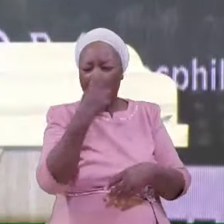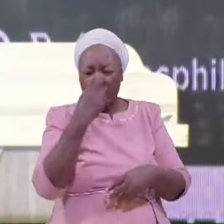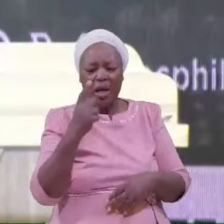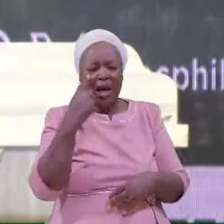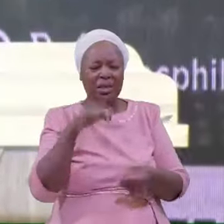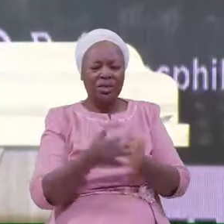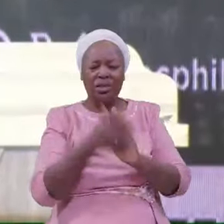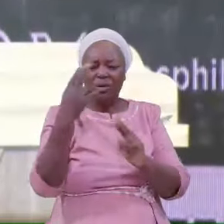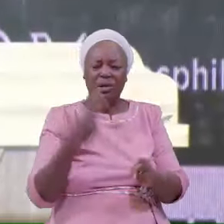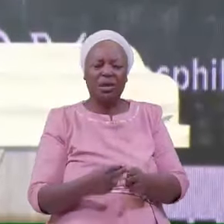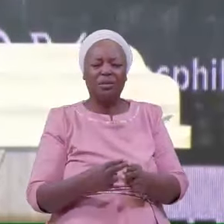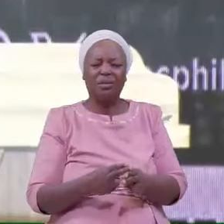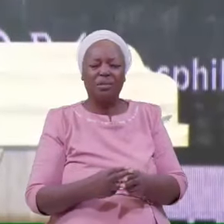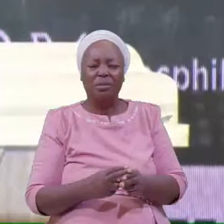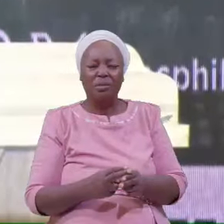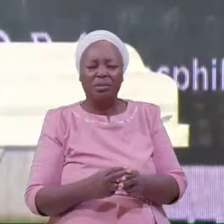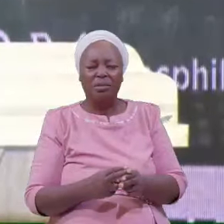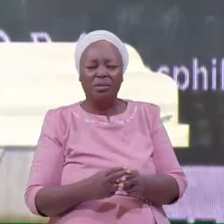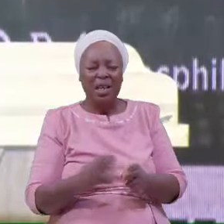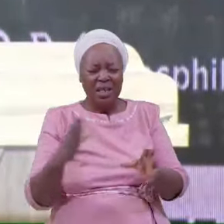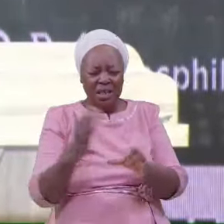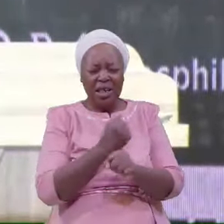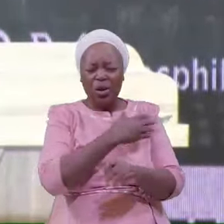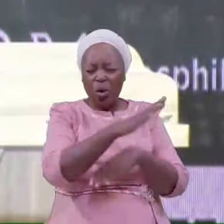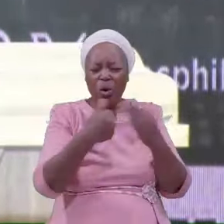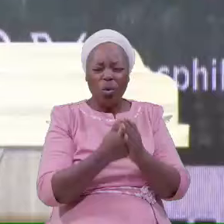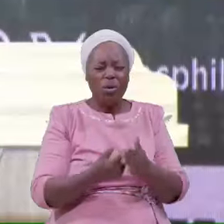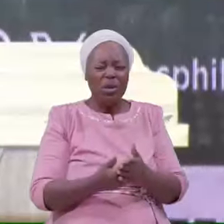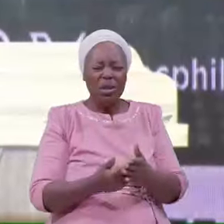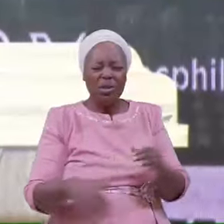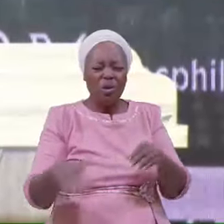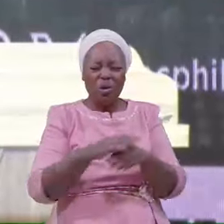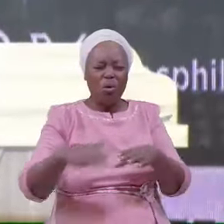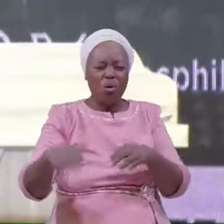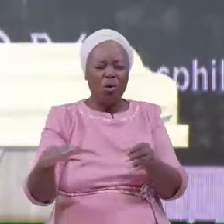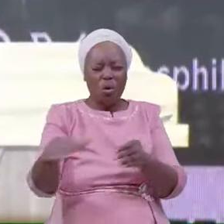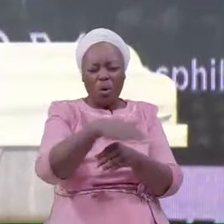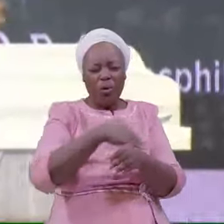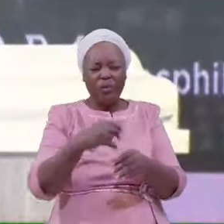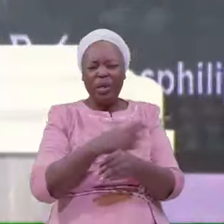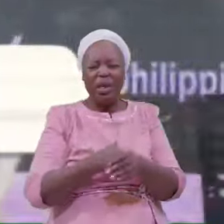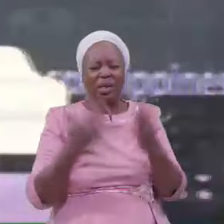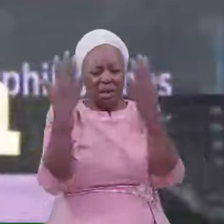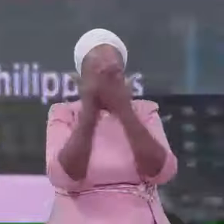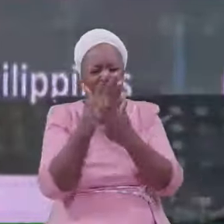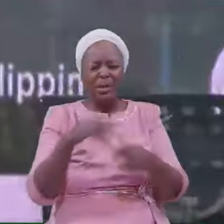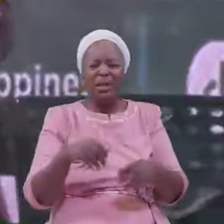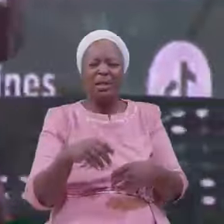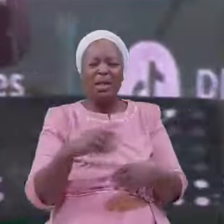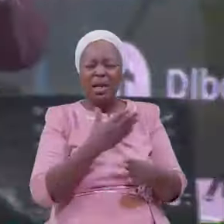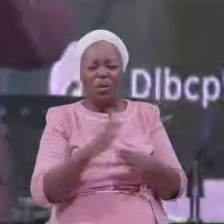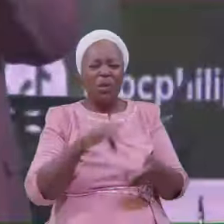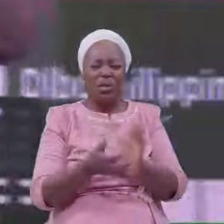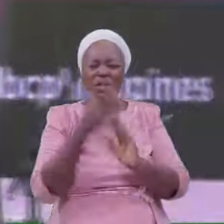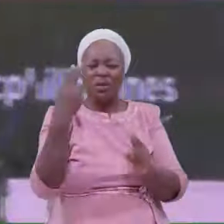ang kanilang take mata. Take all the covering and the dimness of sight away. Alisin mo ang lahat ng dahilan ng